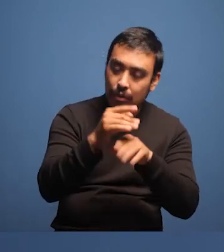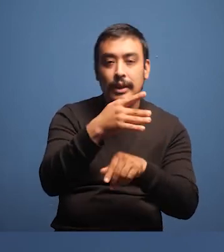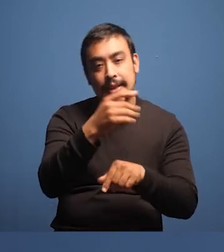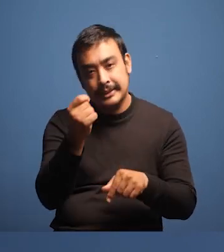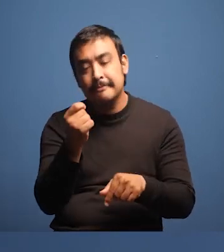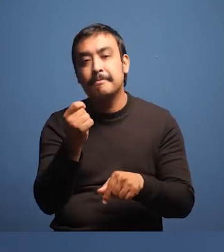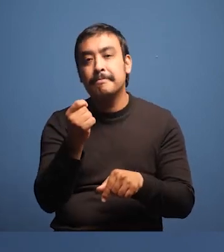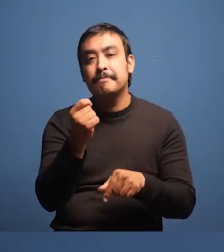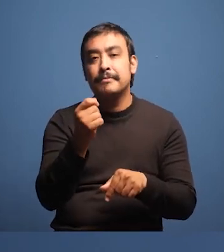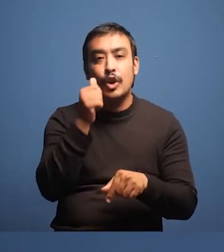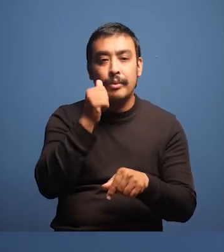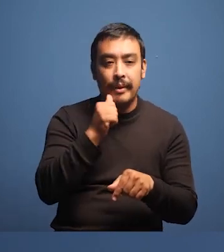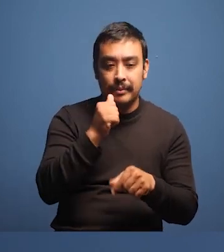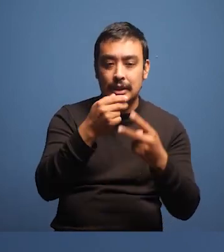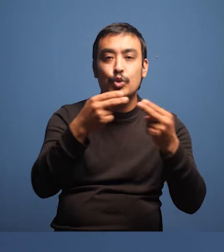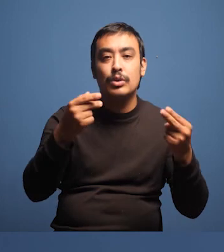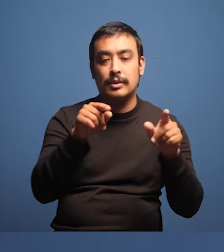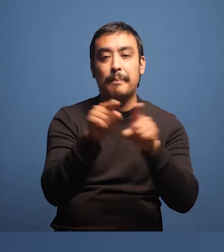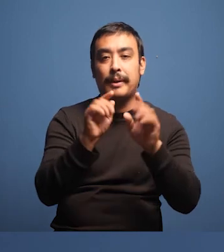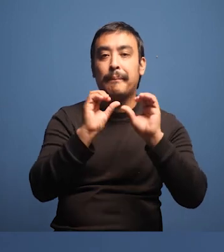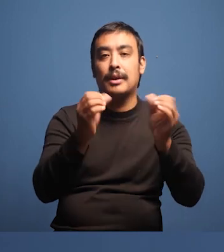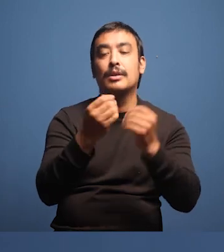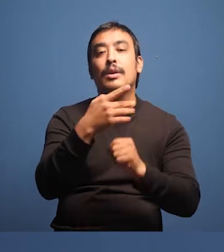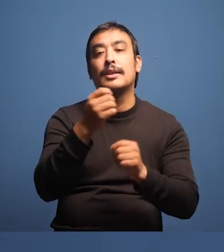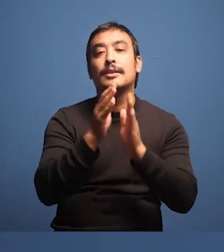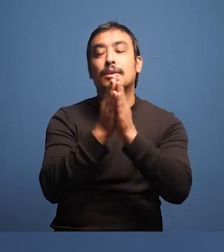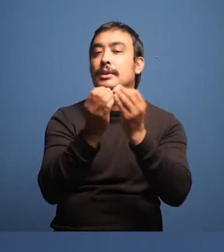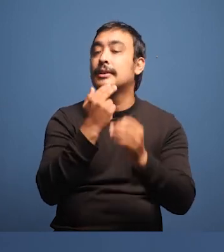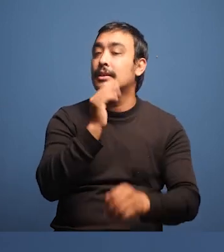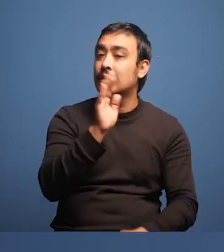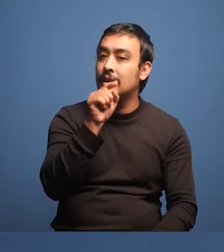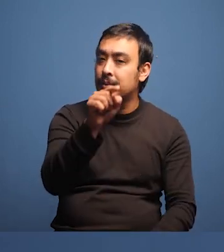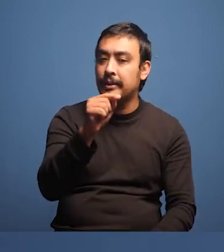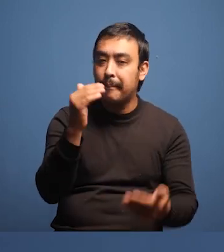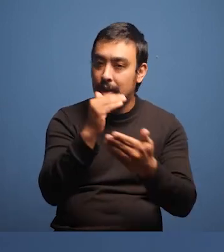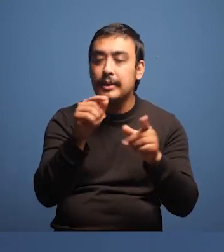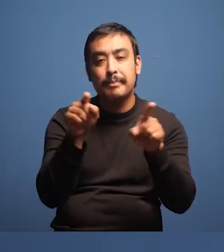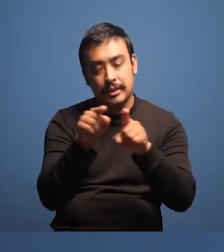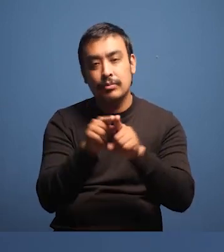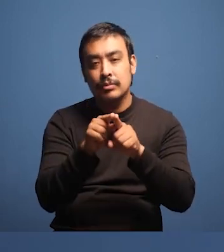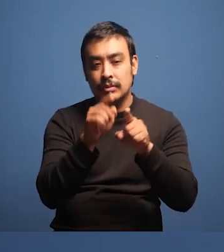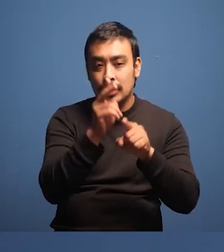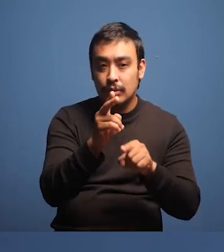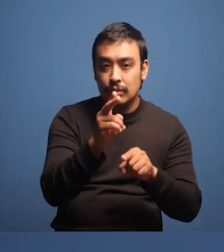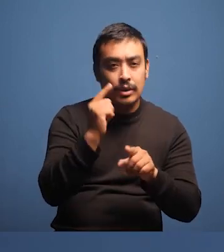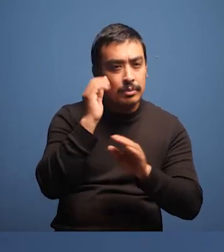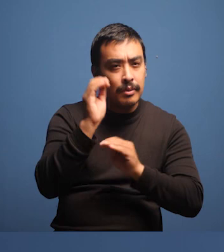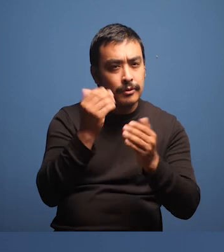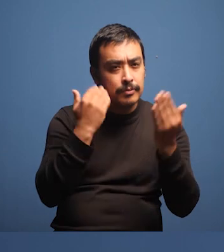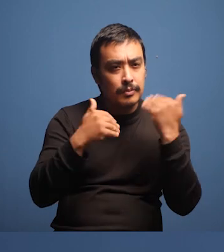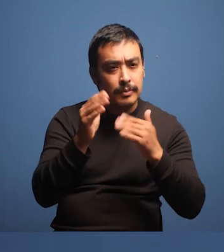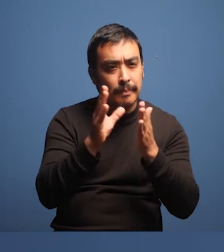चाहिँ प्यारेन्टिङ टुल्स लाई पनि अपनाउनको लागि चाहिँ हामीले अनुरोध गर्न चाहे ताकि तपाईको बालबालिकाहरु पनि यस्तो हुन सक्ने अनलाइन